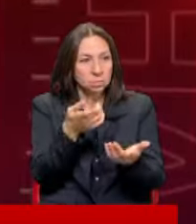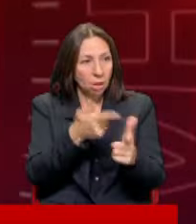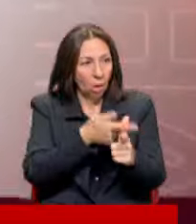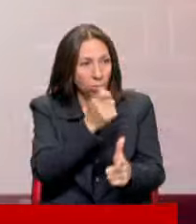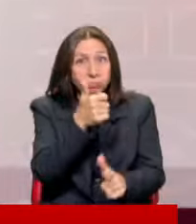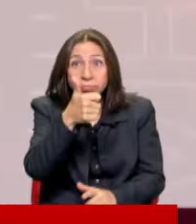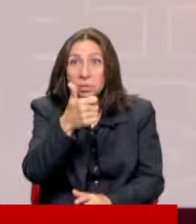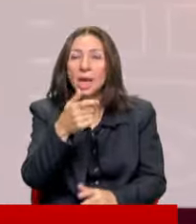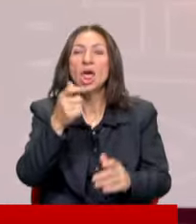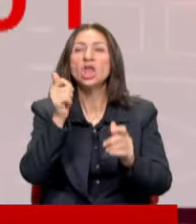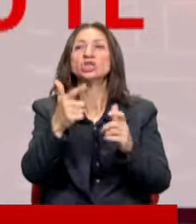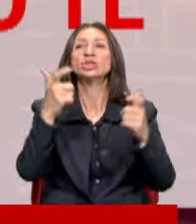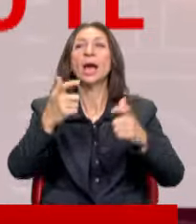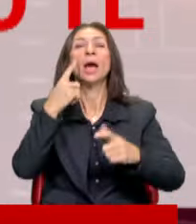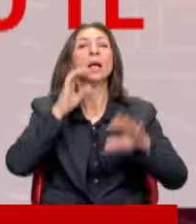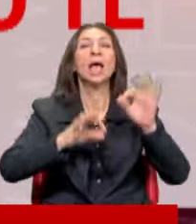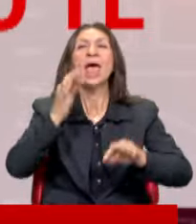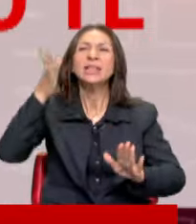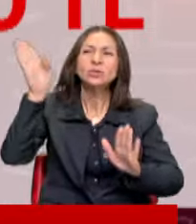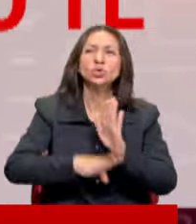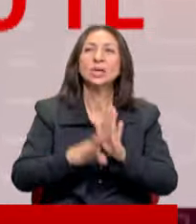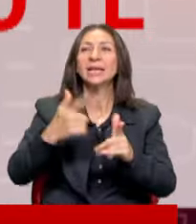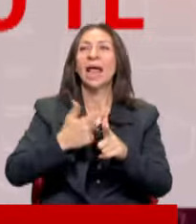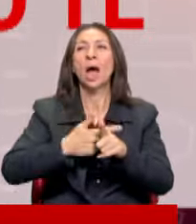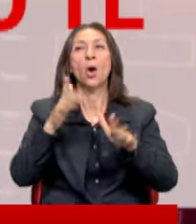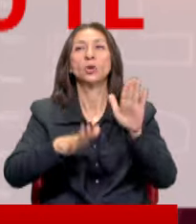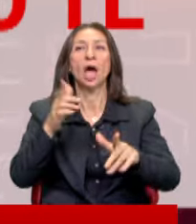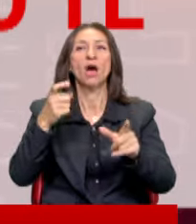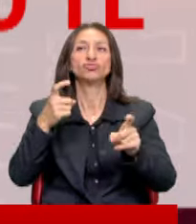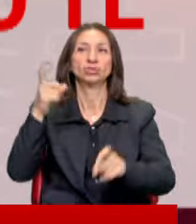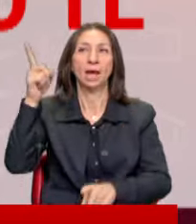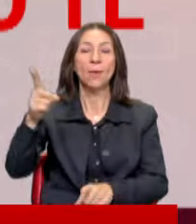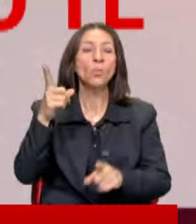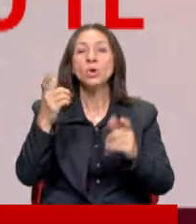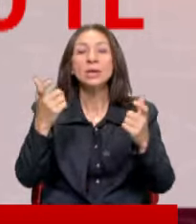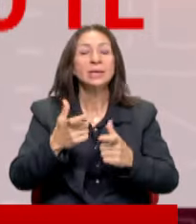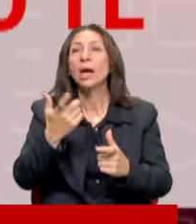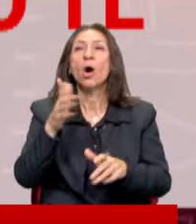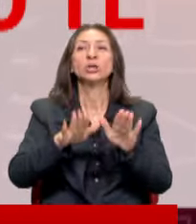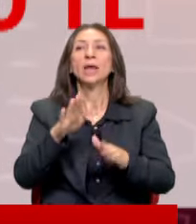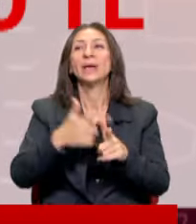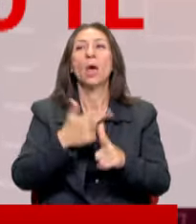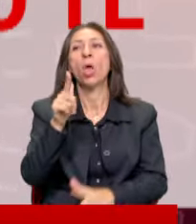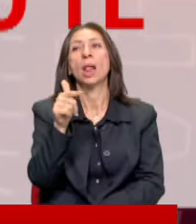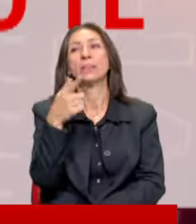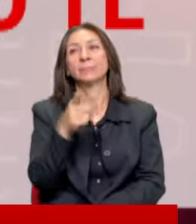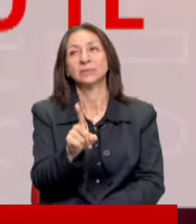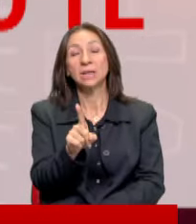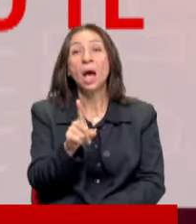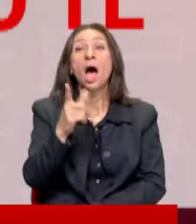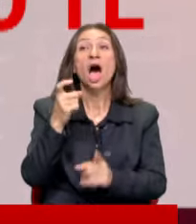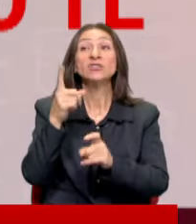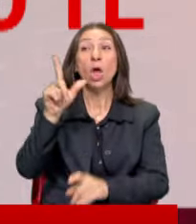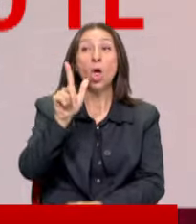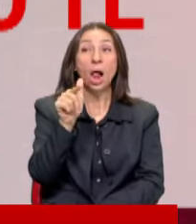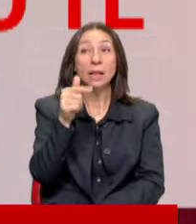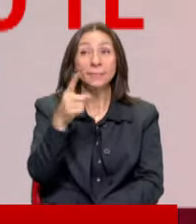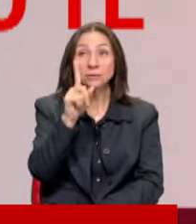mı ilçe bazında incelendiğinde en düşük kira ortalaması Avcılarda bu ilçede ortalama kira 16.000 Avcıları